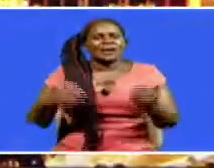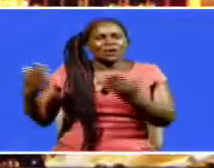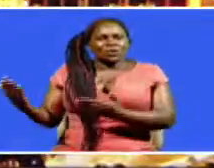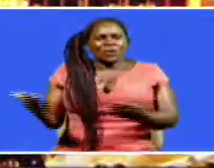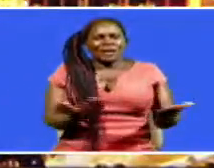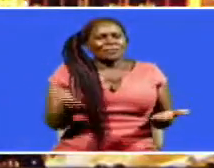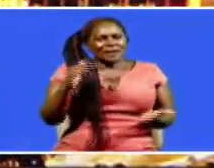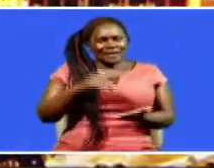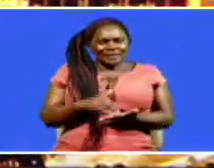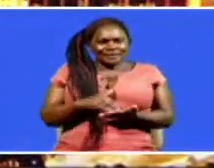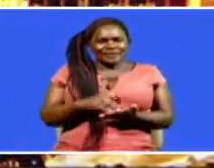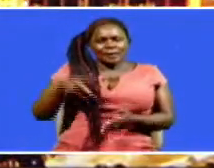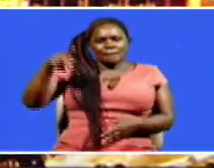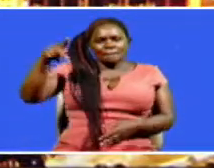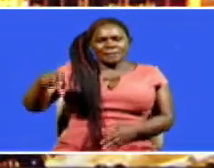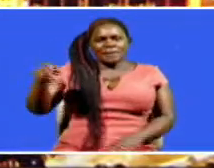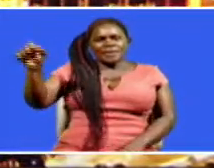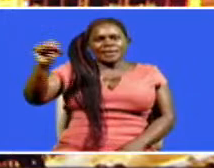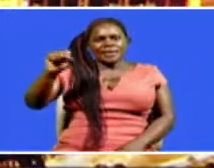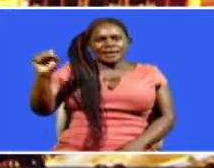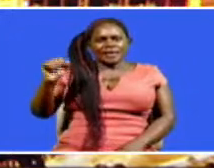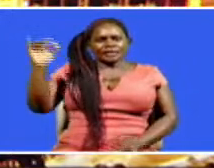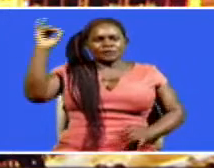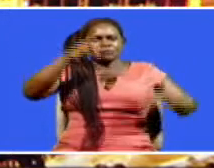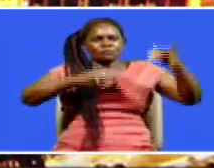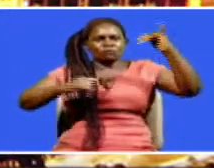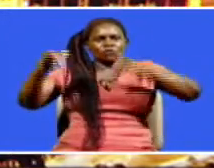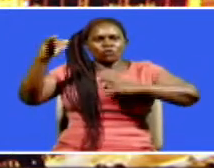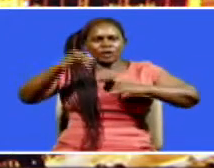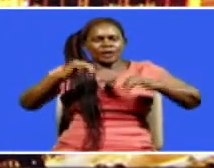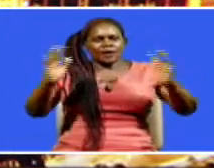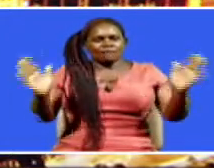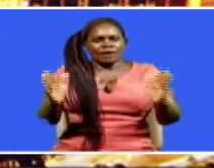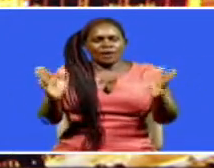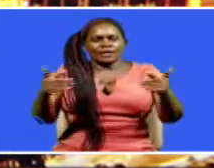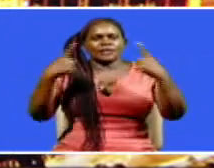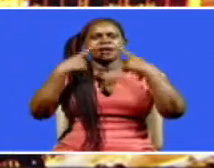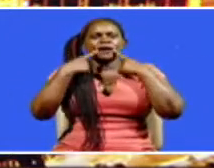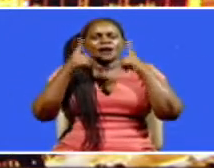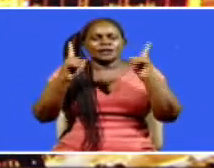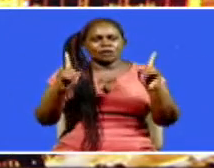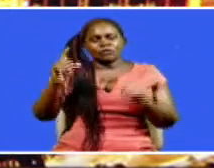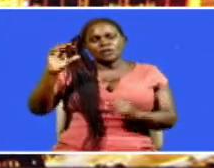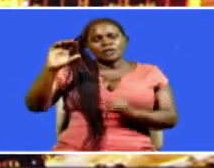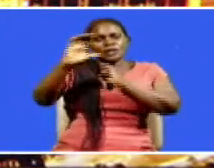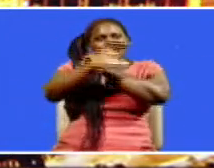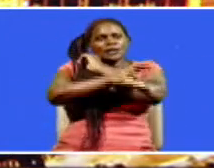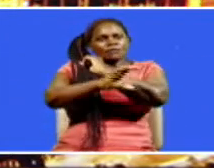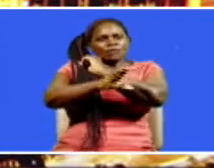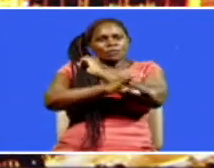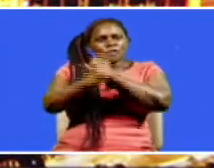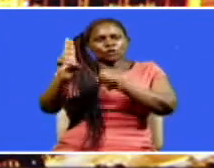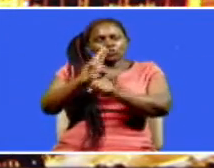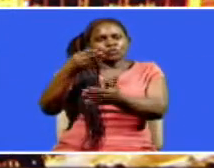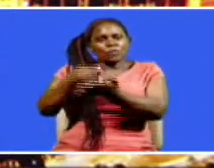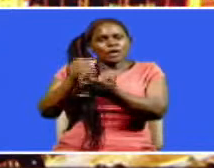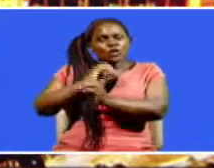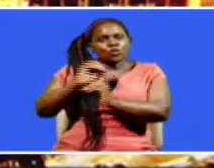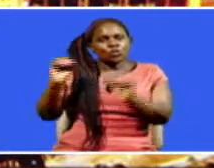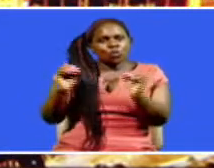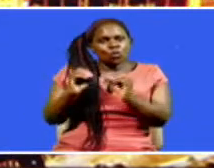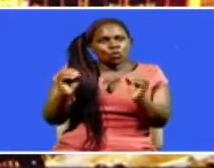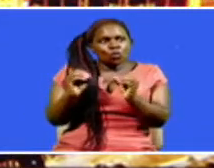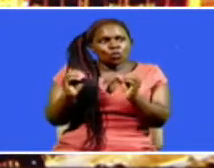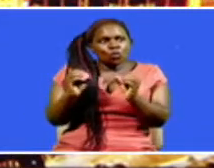Karibu tena mtazamaji. Katibu katika Wizara ya Uhamiaji Balozi Julius Bitok ametangaza kwamba serikali haitatumia pesa zozote